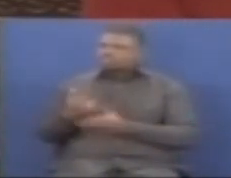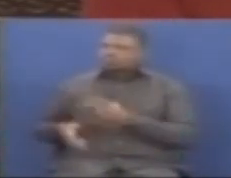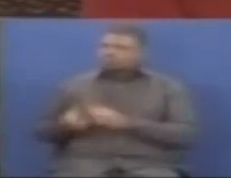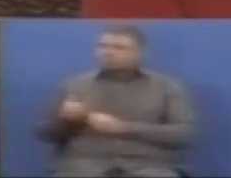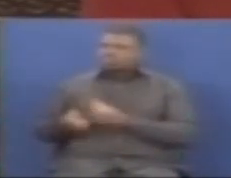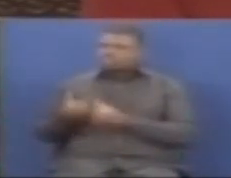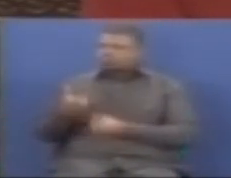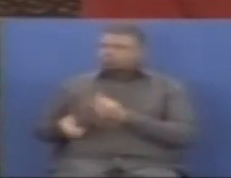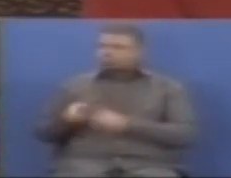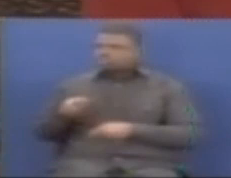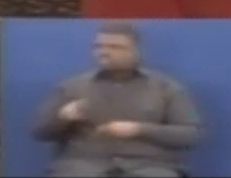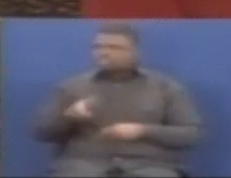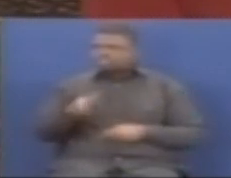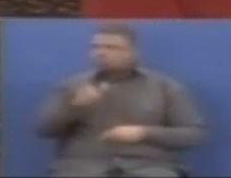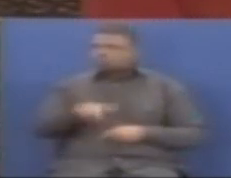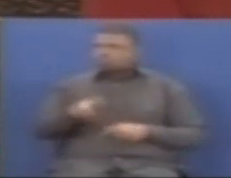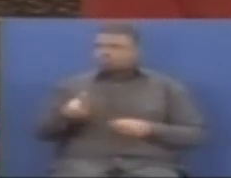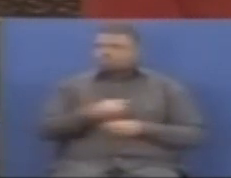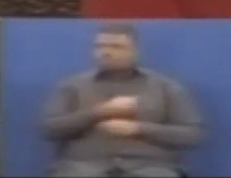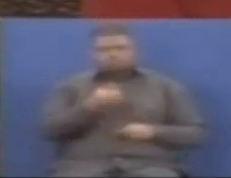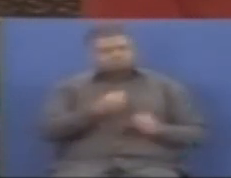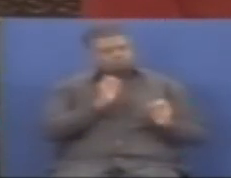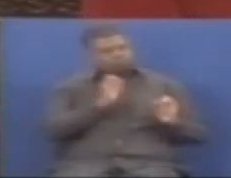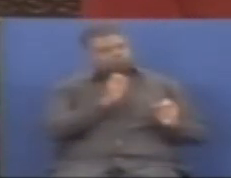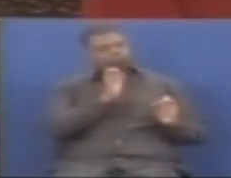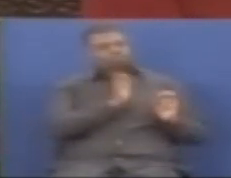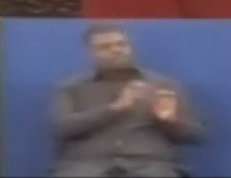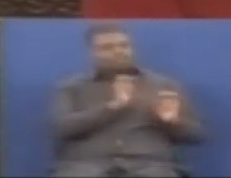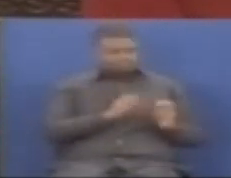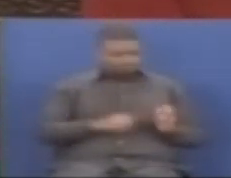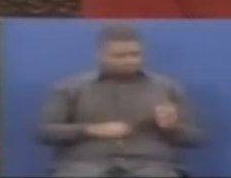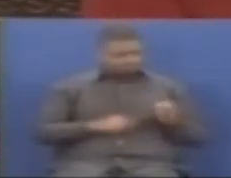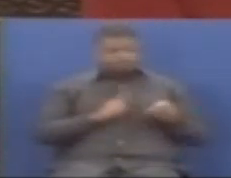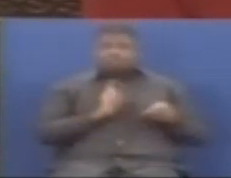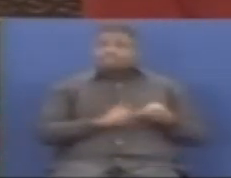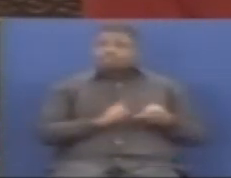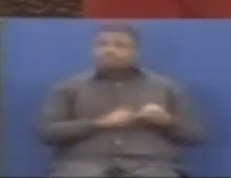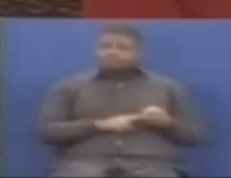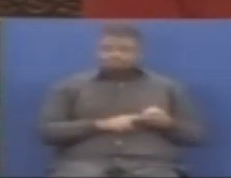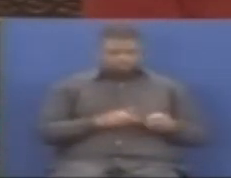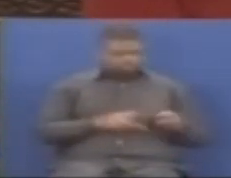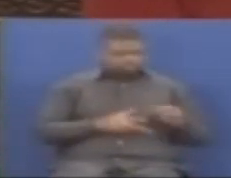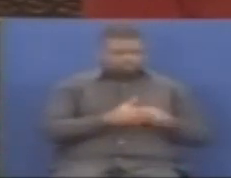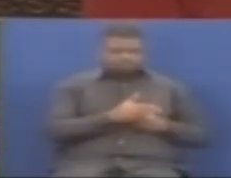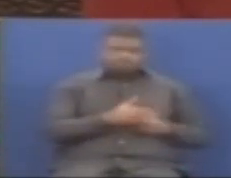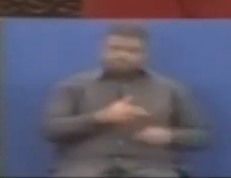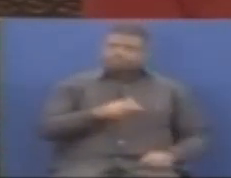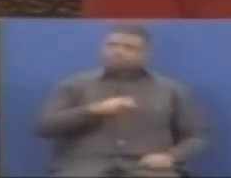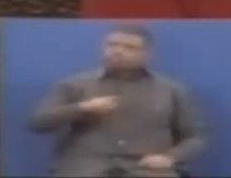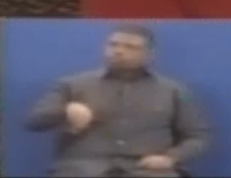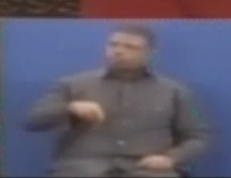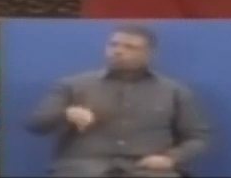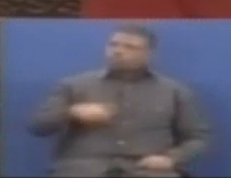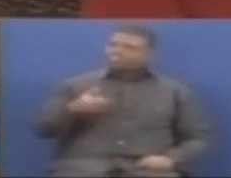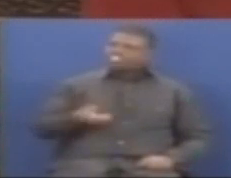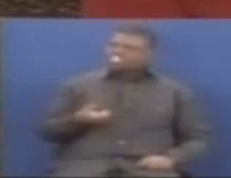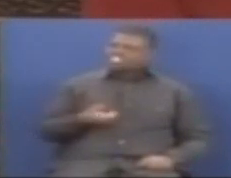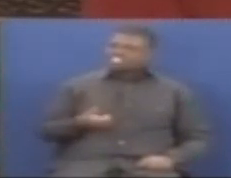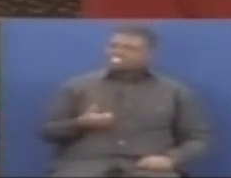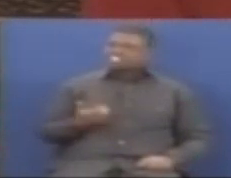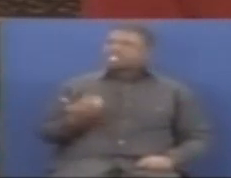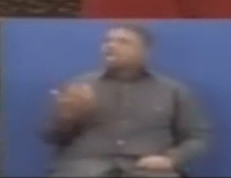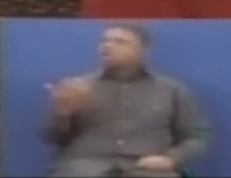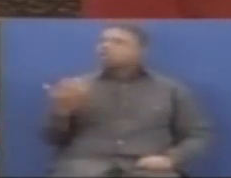hizi ili wananchi waweze kupata umeme? Swali la pili, katika kata za jimbo la Korogwe vijijini zipo kata